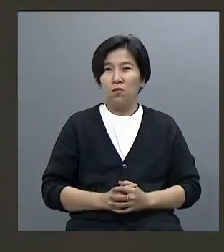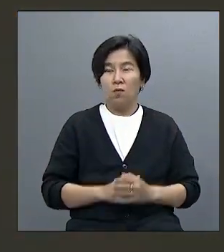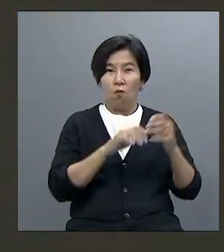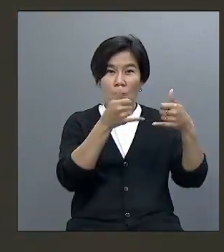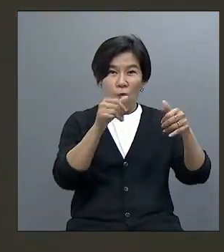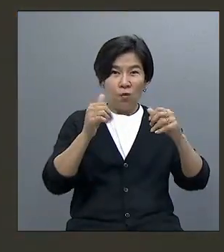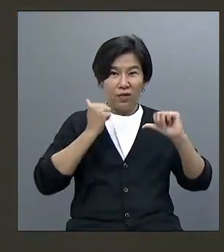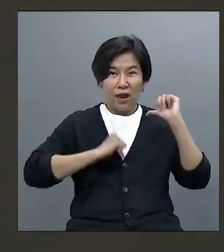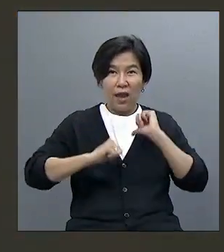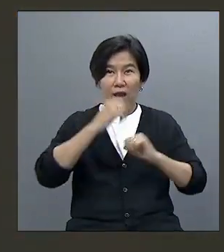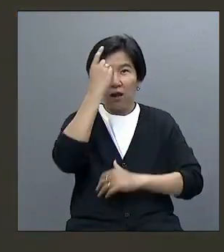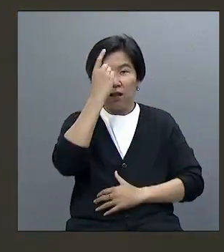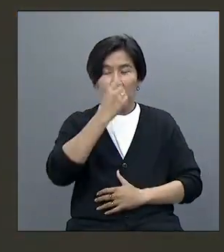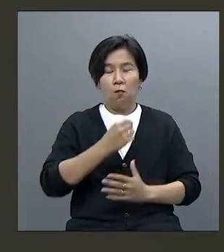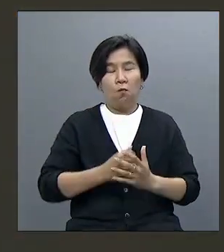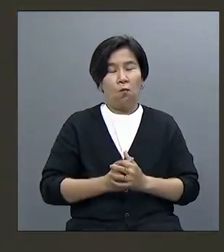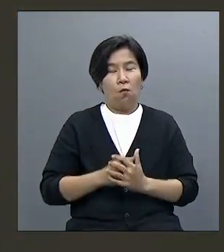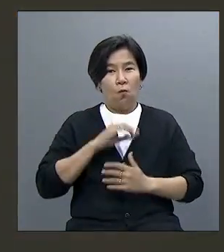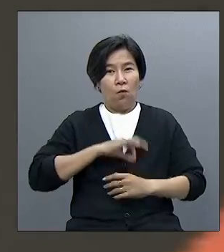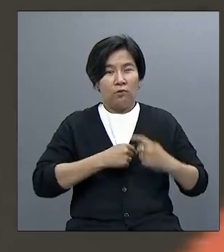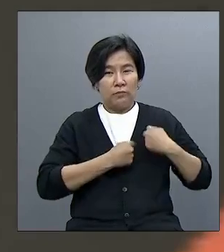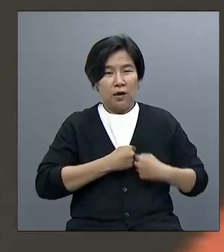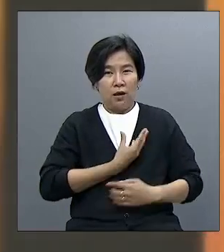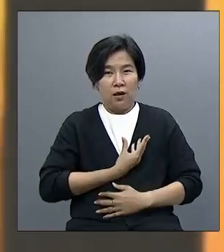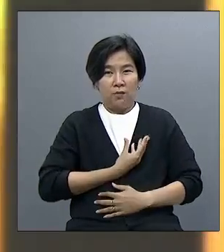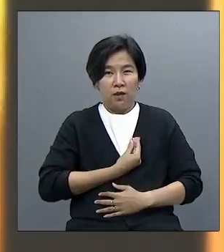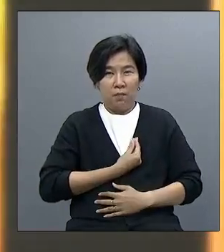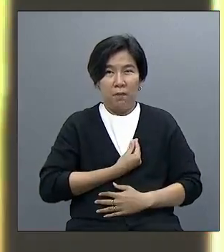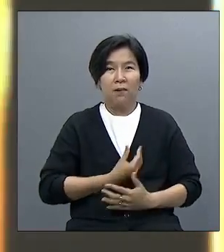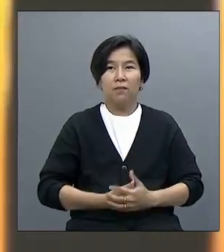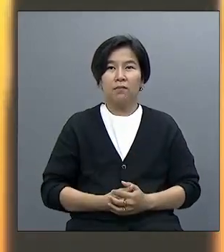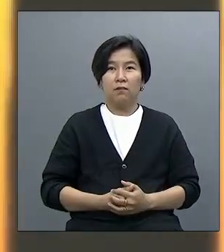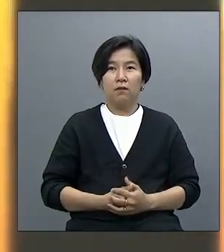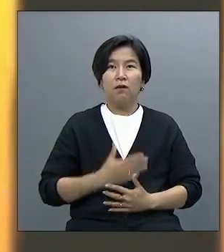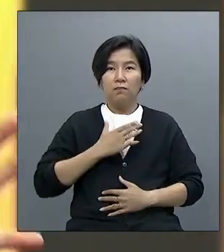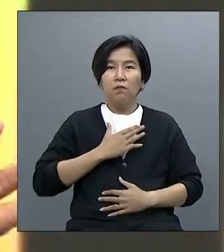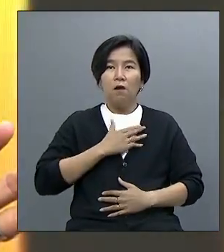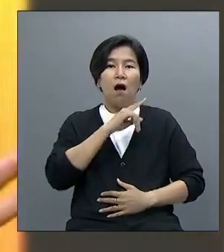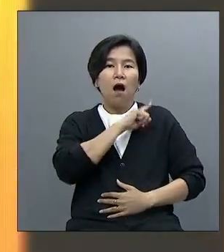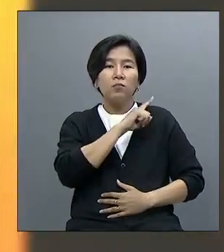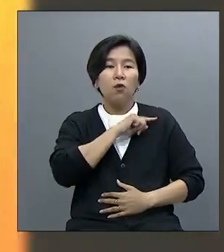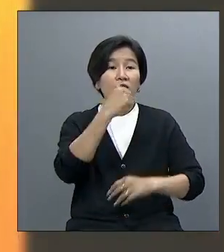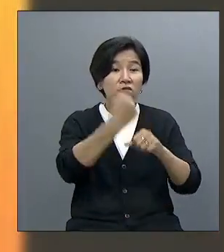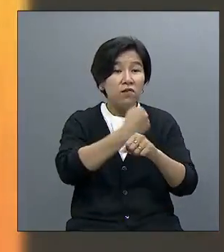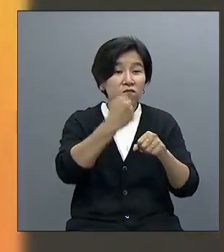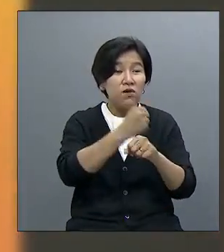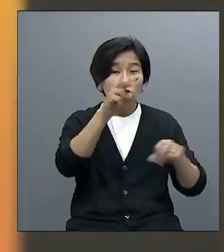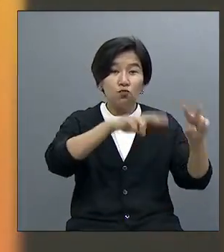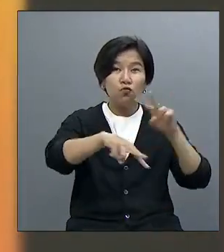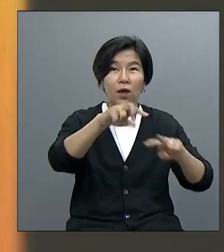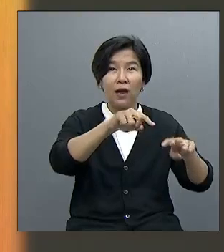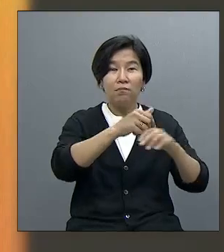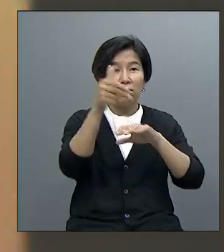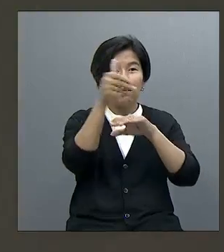ห เล่นต่อหน้าพระที่นั่งด้วยนะคะ คือขนาดว่าผมเนี่ยคุมการซ้อมกับพระอีทแล้วก็คุมการถ่าย